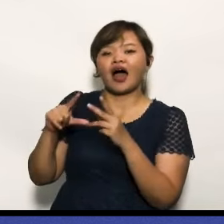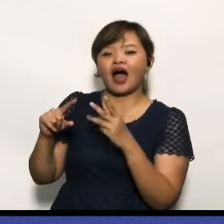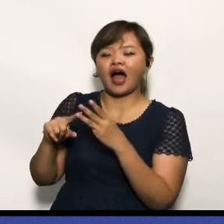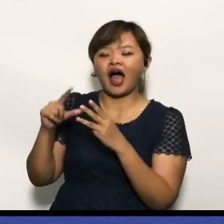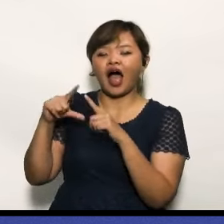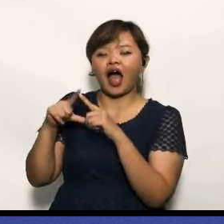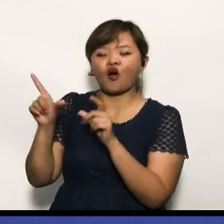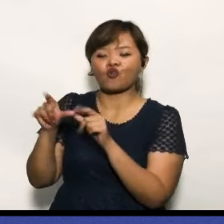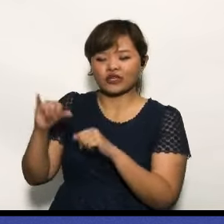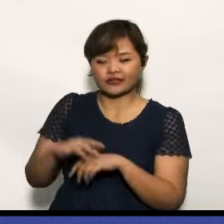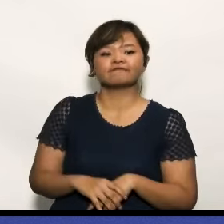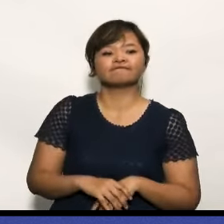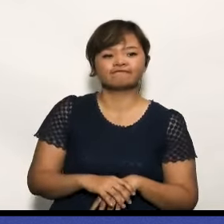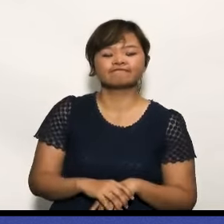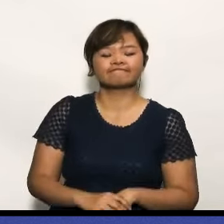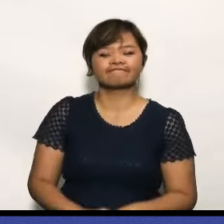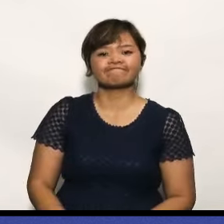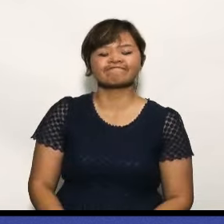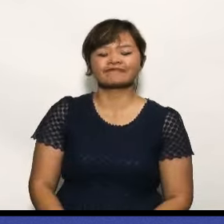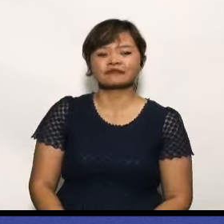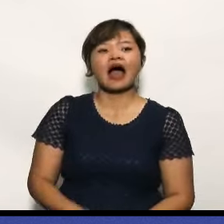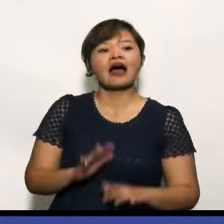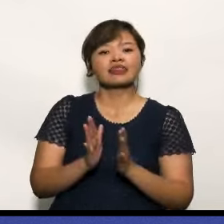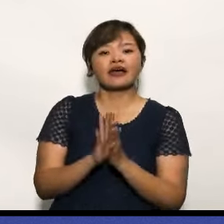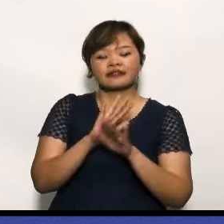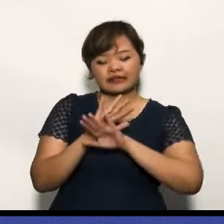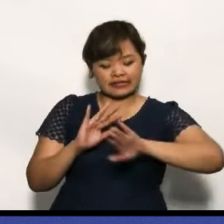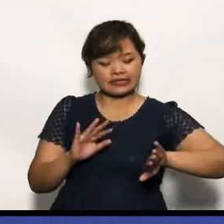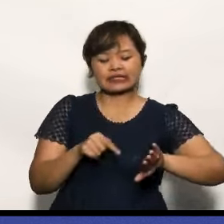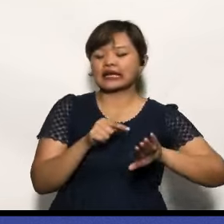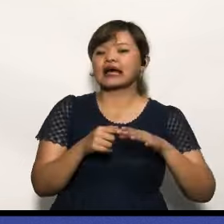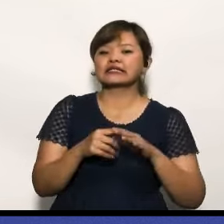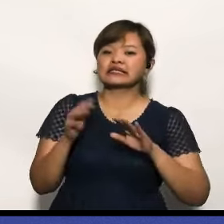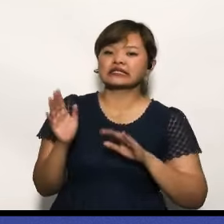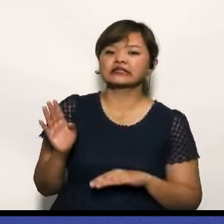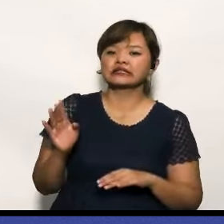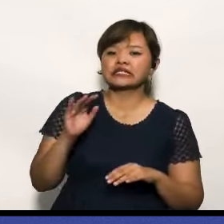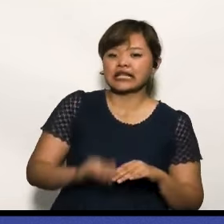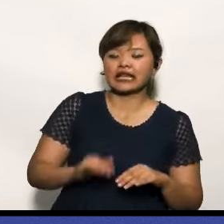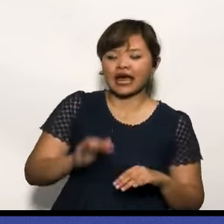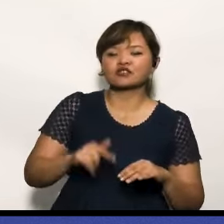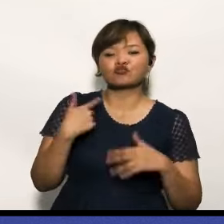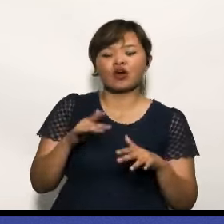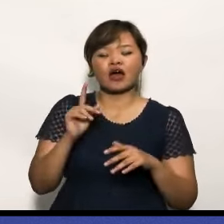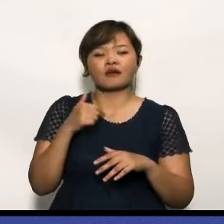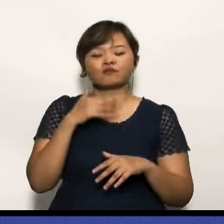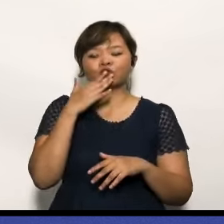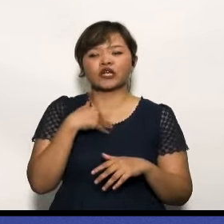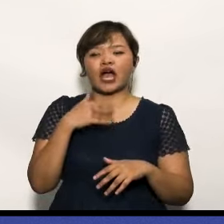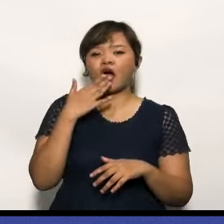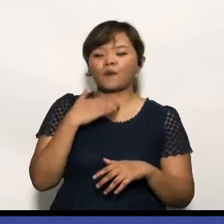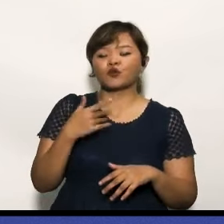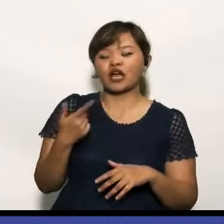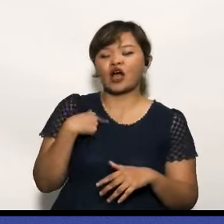Awi. Di sebelah selatan, seluruh negeri orang Kanaan dan Merah, kepunyaan orang Sidon, sampai ke Afek, sampai